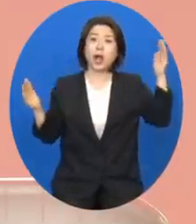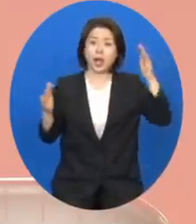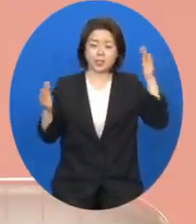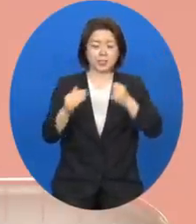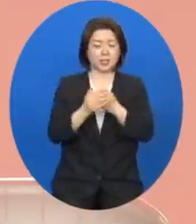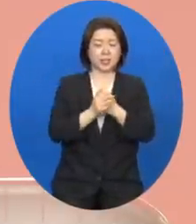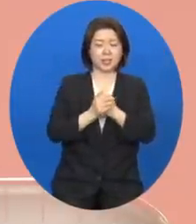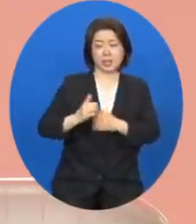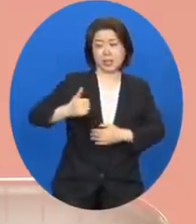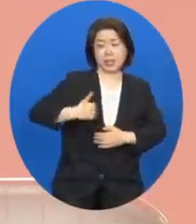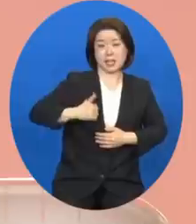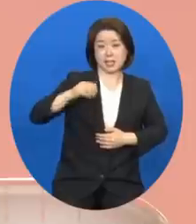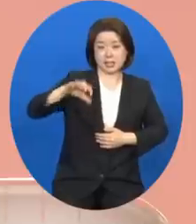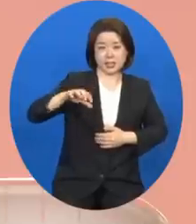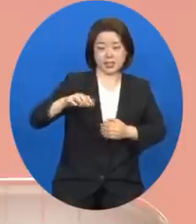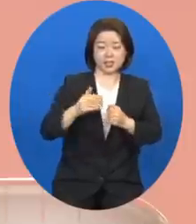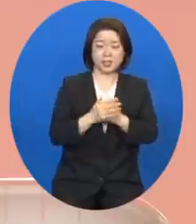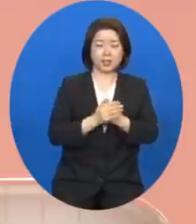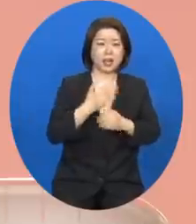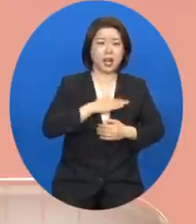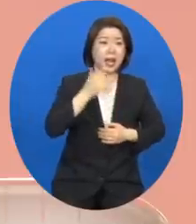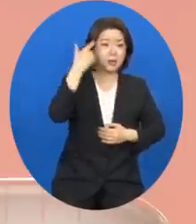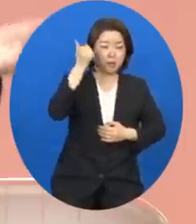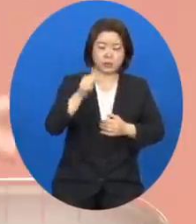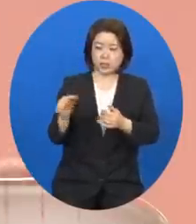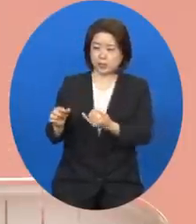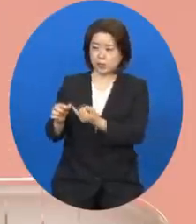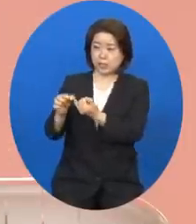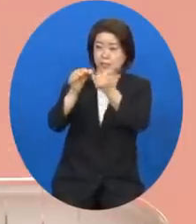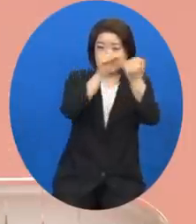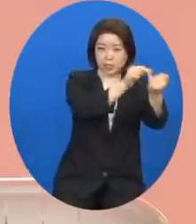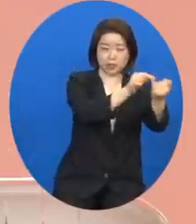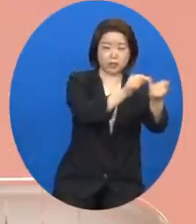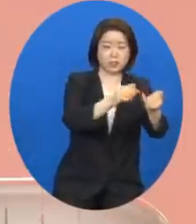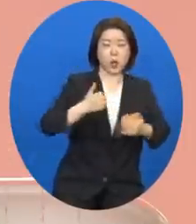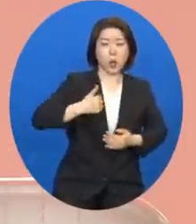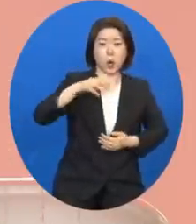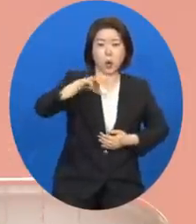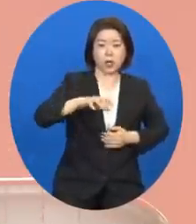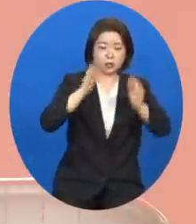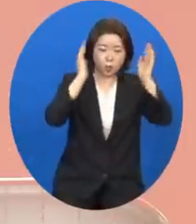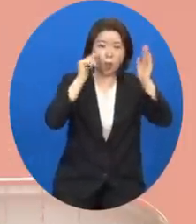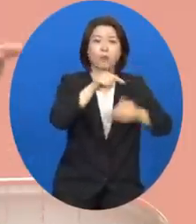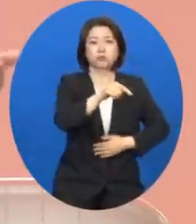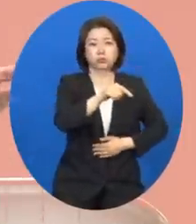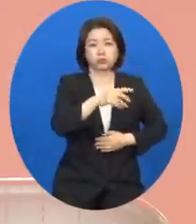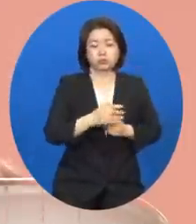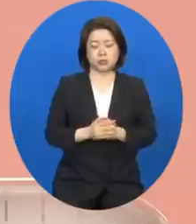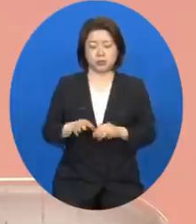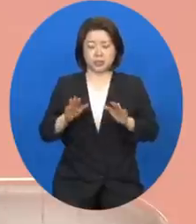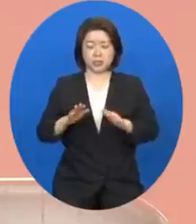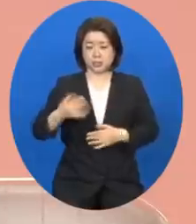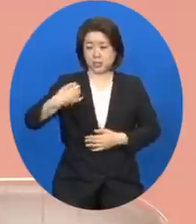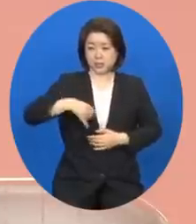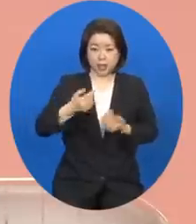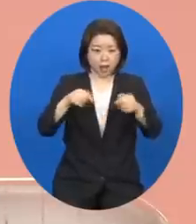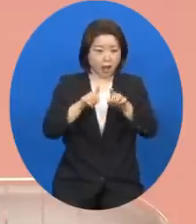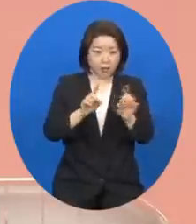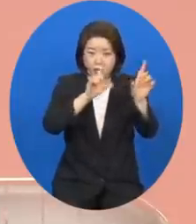아는 목사님이 데려다가 공부를 시키겠다고 해서 캐나다 유학을 갔습니다. 이제는 딸과 함께 지낼 수도